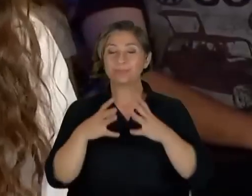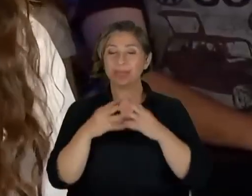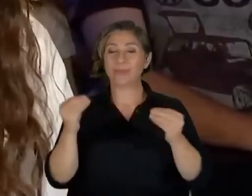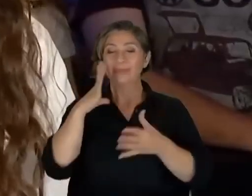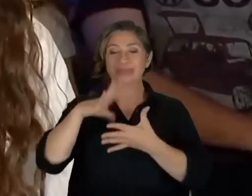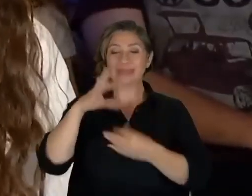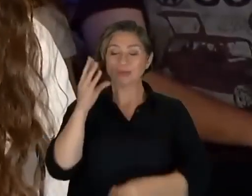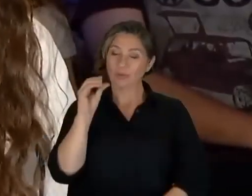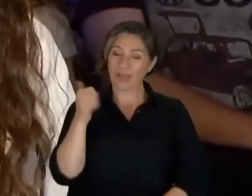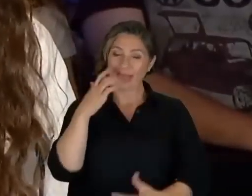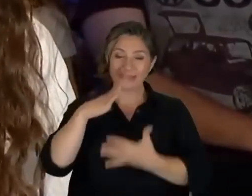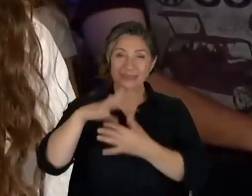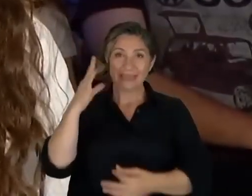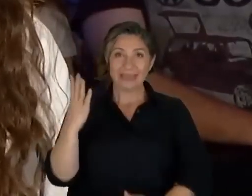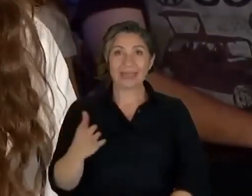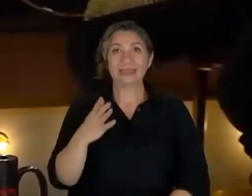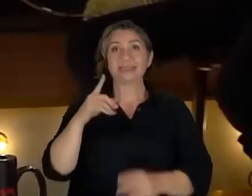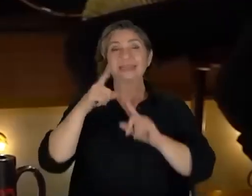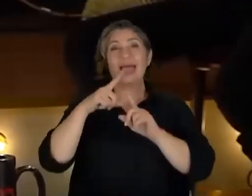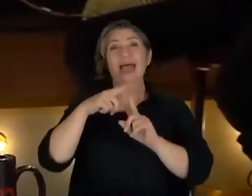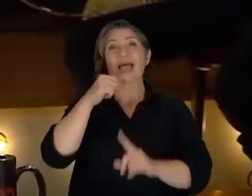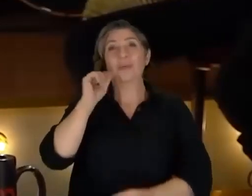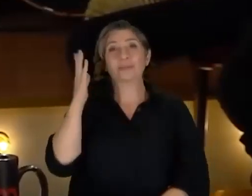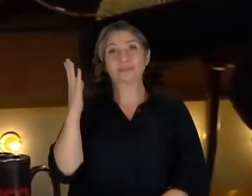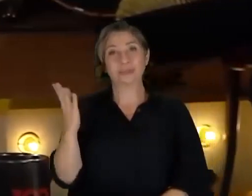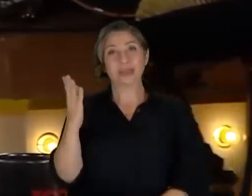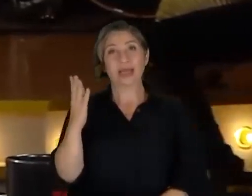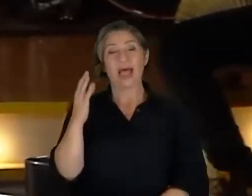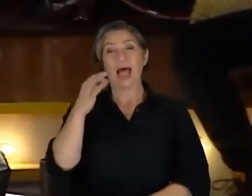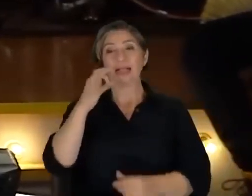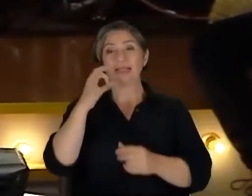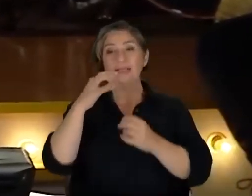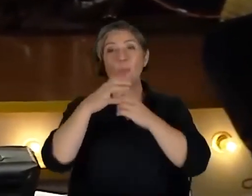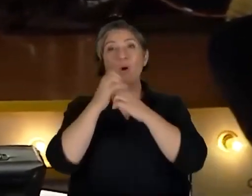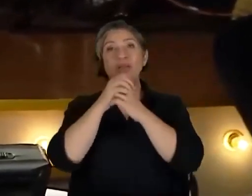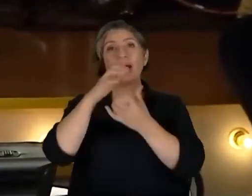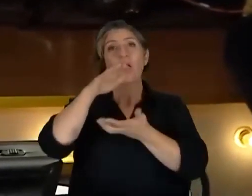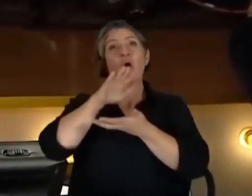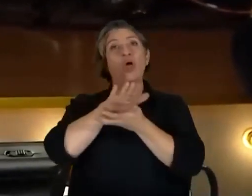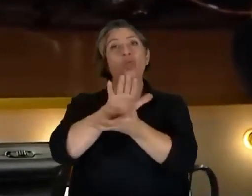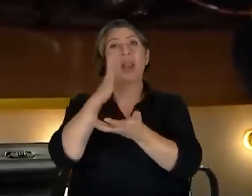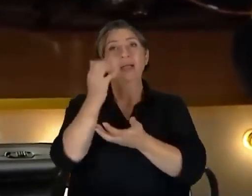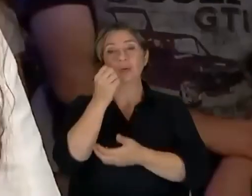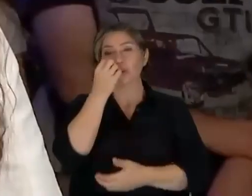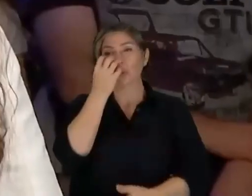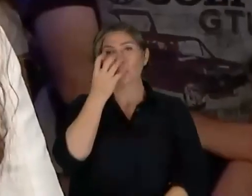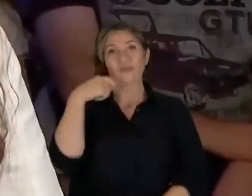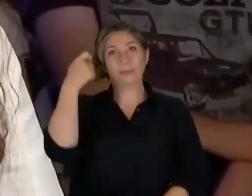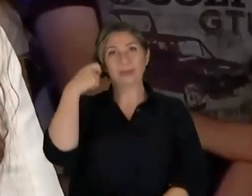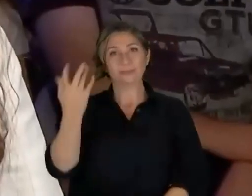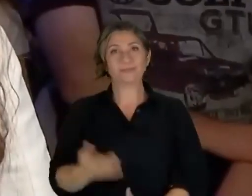kaybettiğimiz insanlar, çok değerli insanlar tabii ki. Aynen. Tarık abimizin de Altın Portakal'ı aldığı rolüdür Gülüm